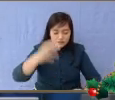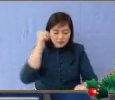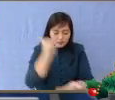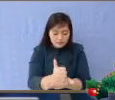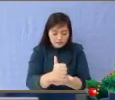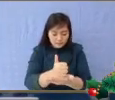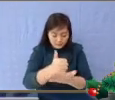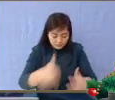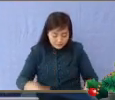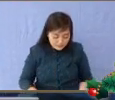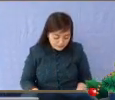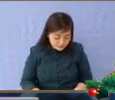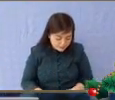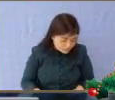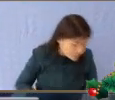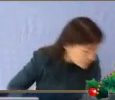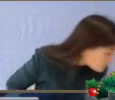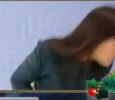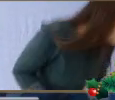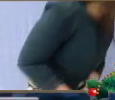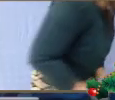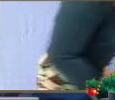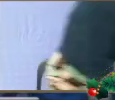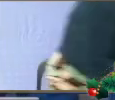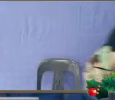Amen. Amen.